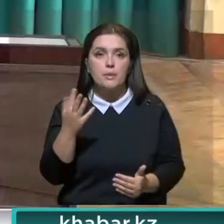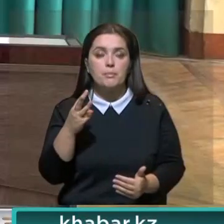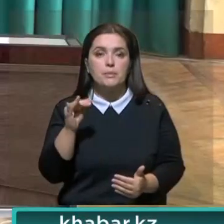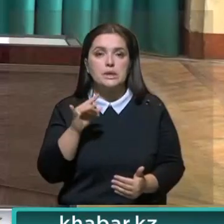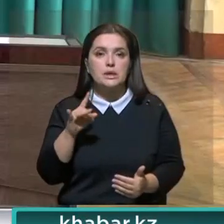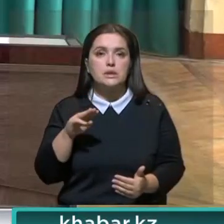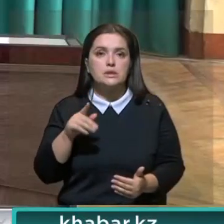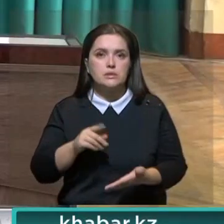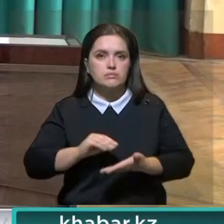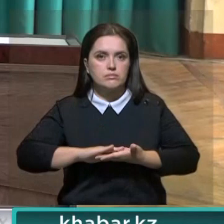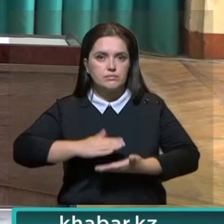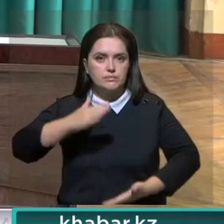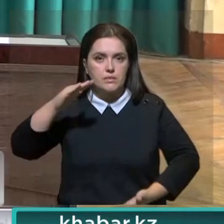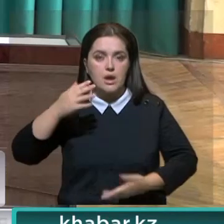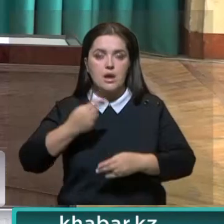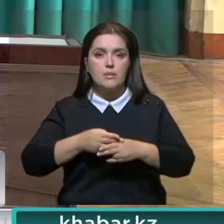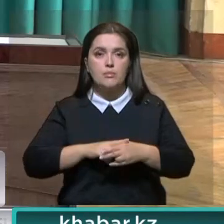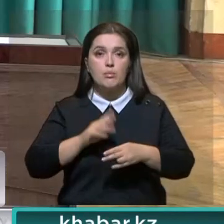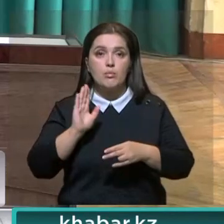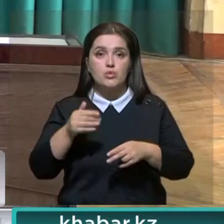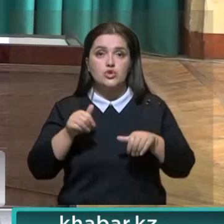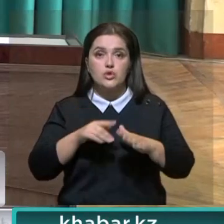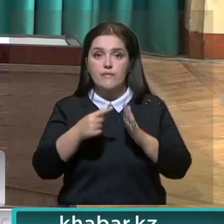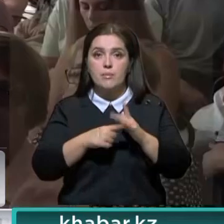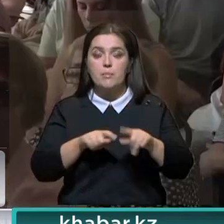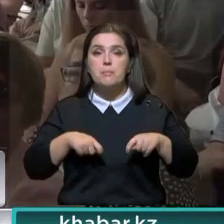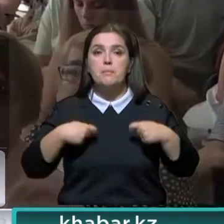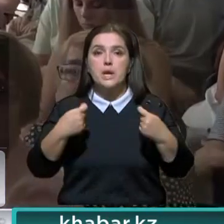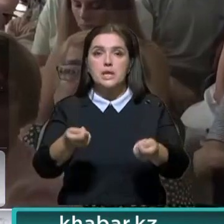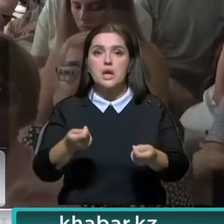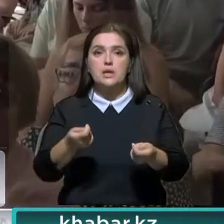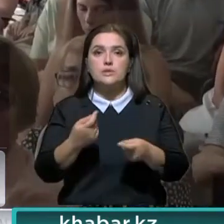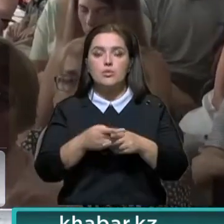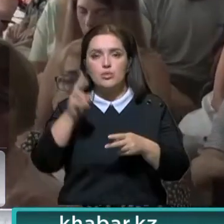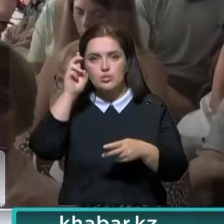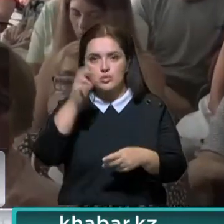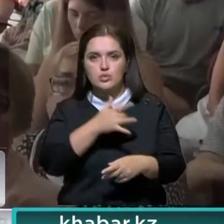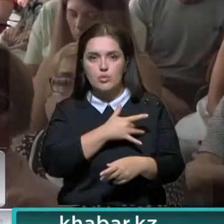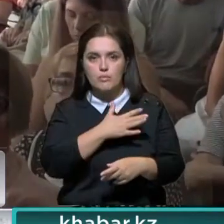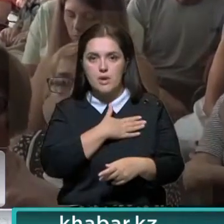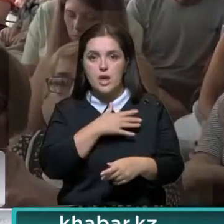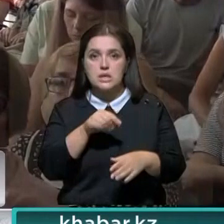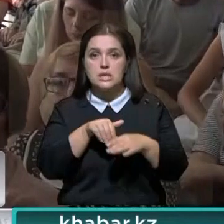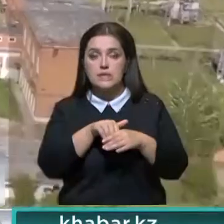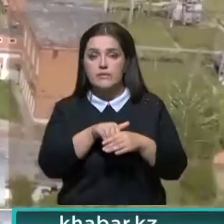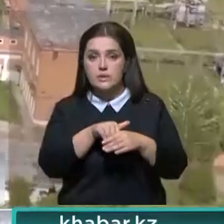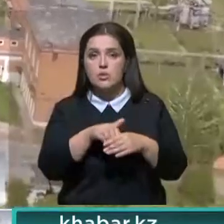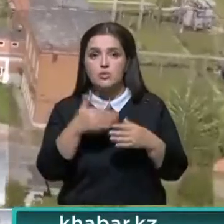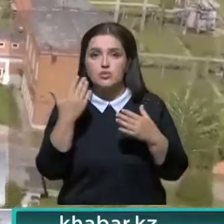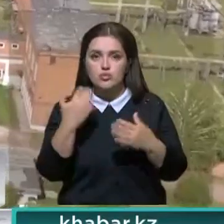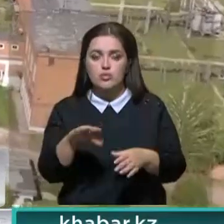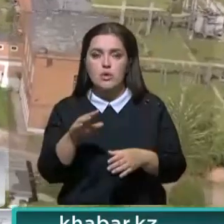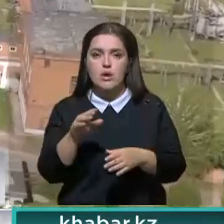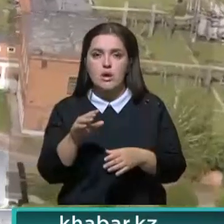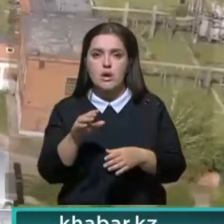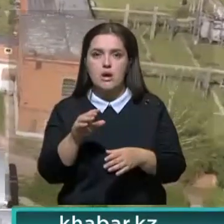5,5 миллиардов тенге. После этого будет решаться вопрос о передаче объекта в коммунальную собственность. При этом инвестор уже